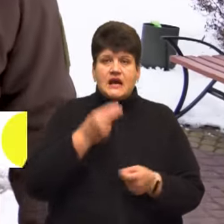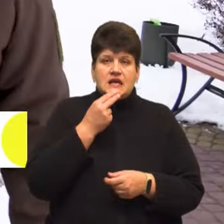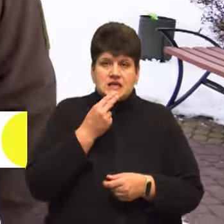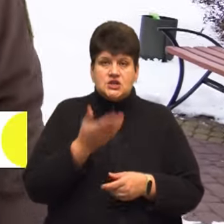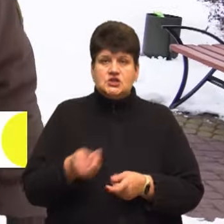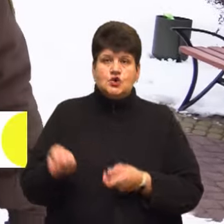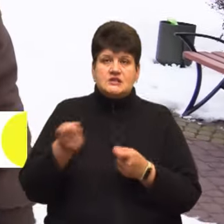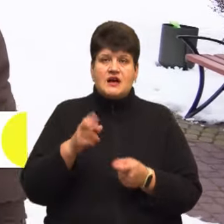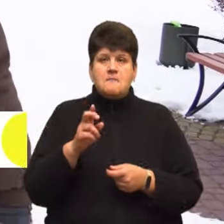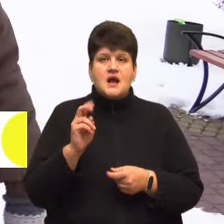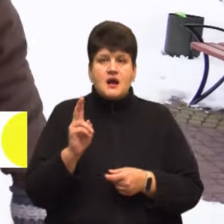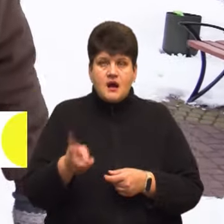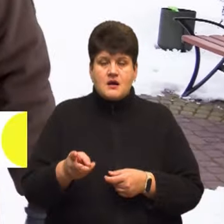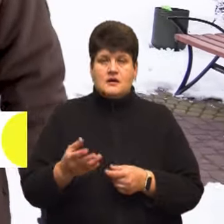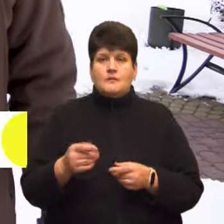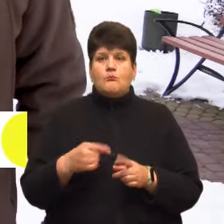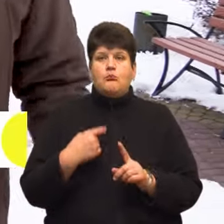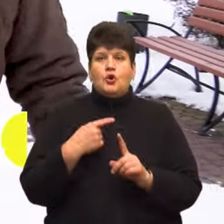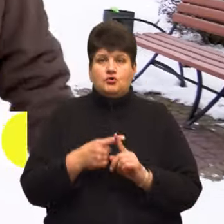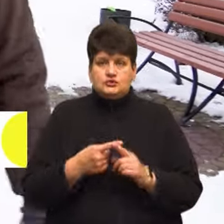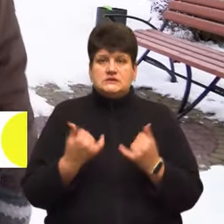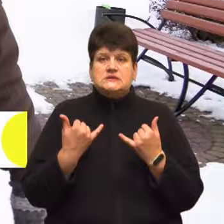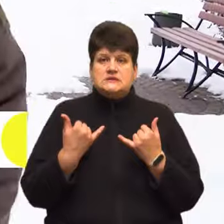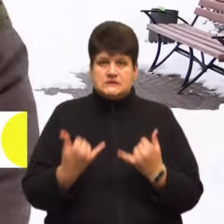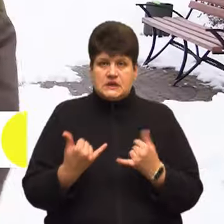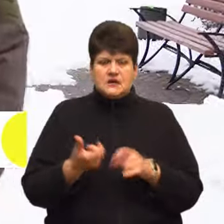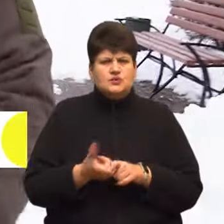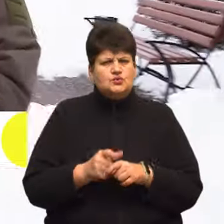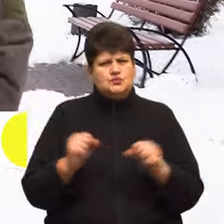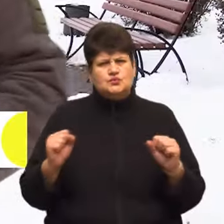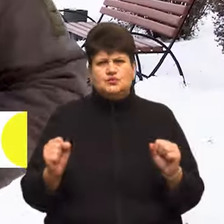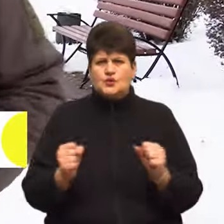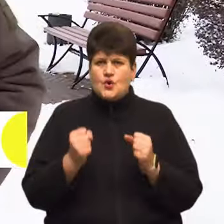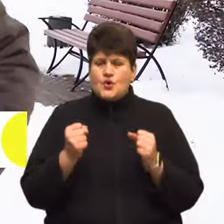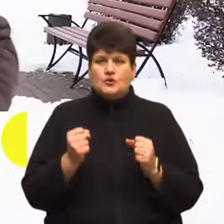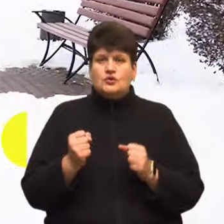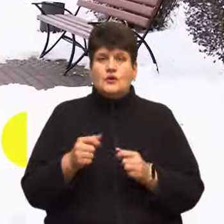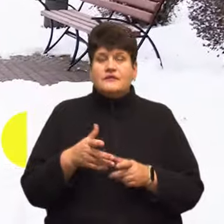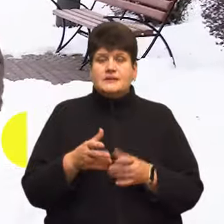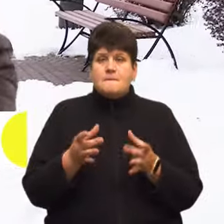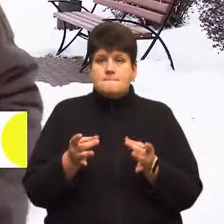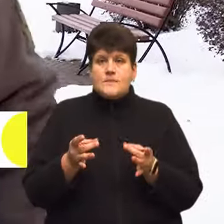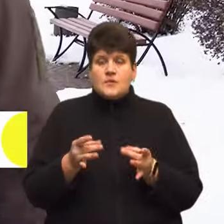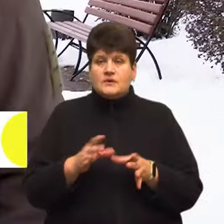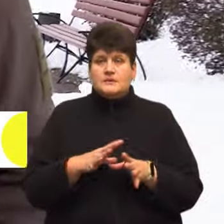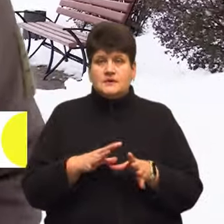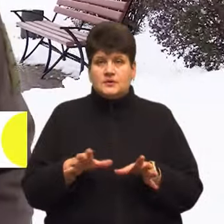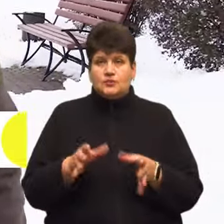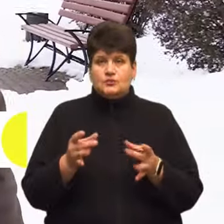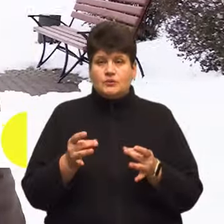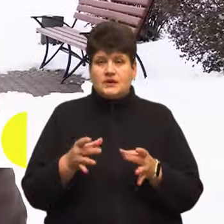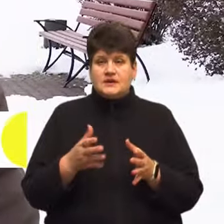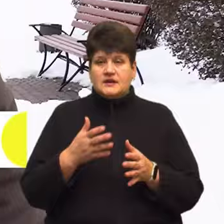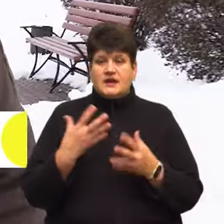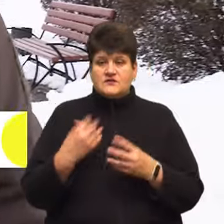бика Плюс зараз дуже Стає холодно Він нас не буде промакати він взагалі нас не промакає я вже от